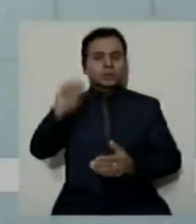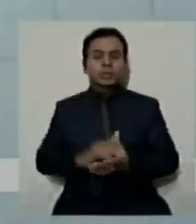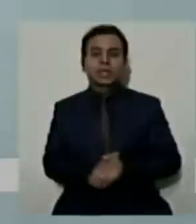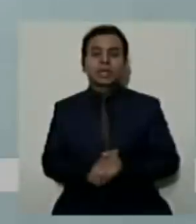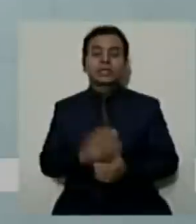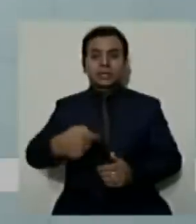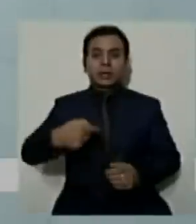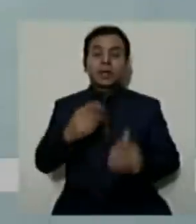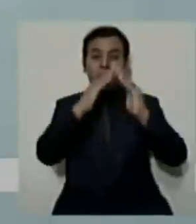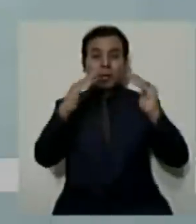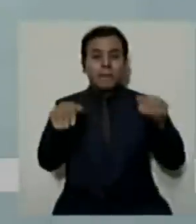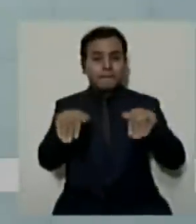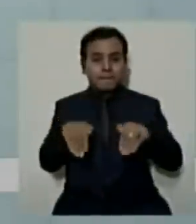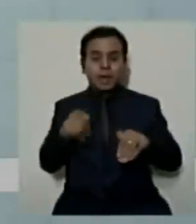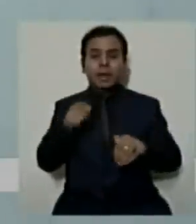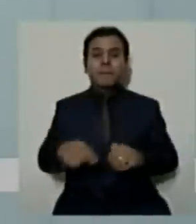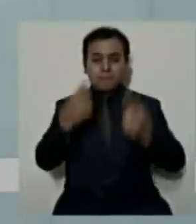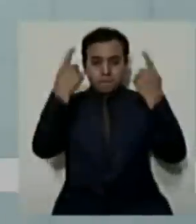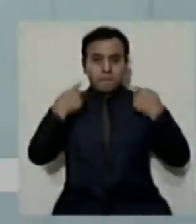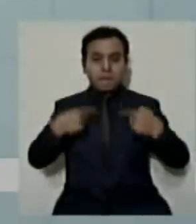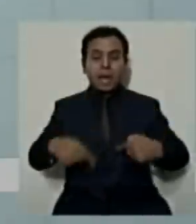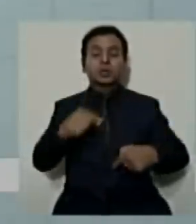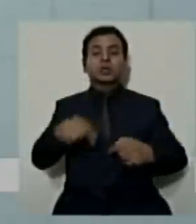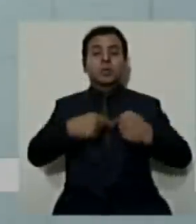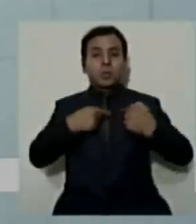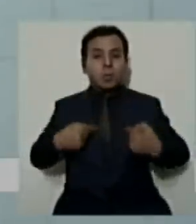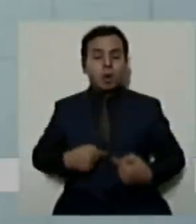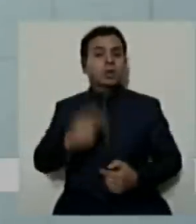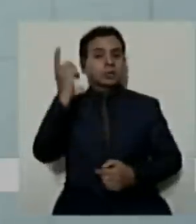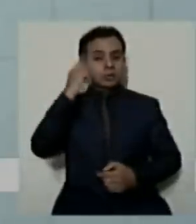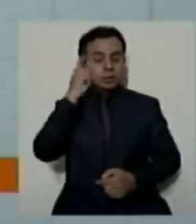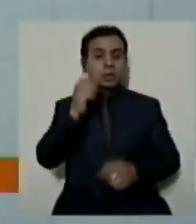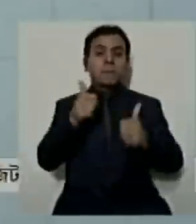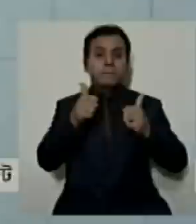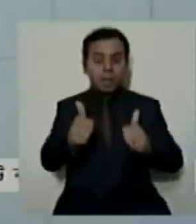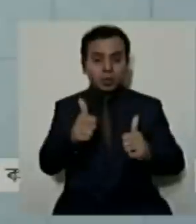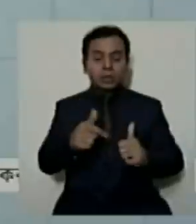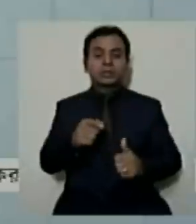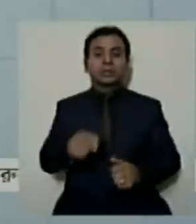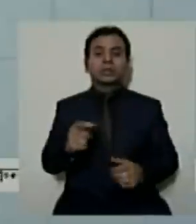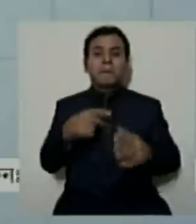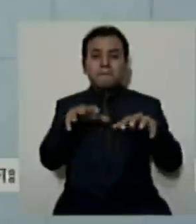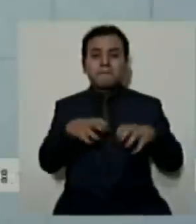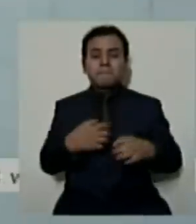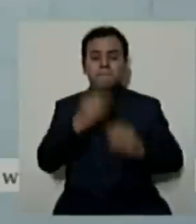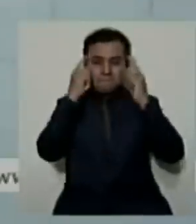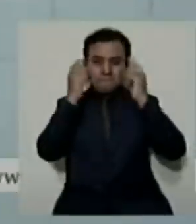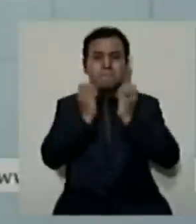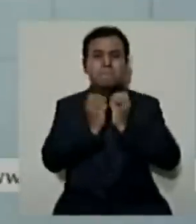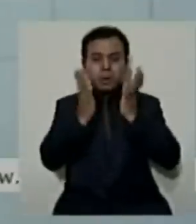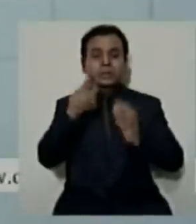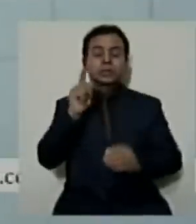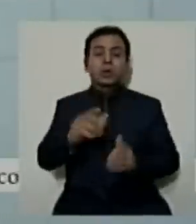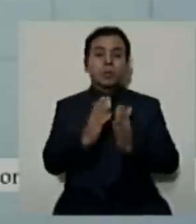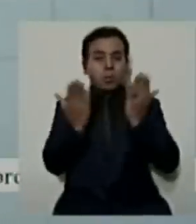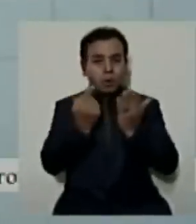রাখতে বই পড়ুন, বাগান করুন, নিয়মিত হালকা ব্যায়াম করুন, শিশুদের সৃজনশীল কাজে উৎসাহিত